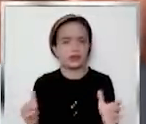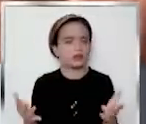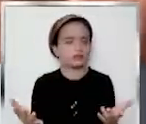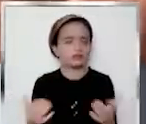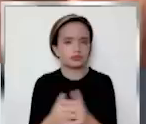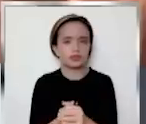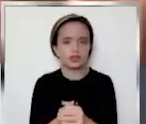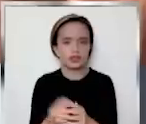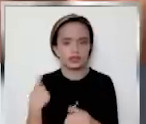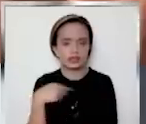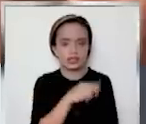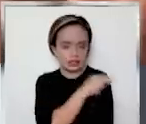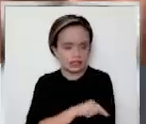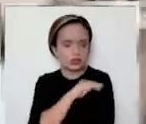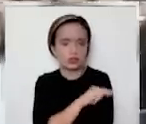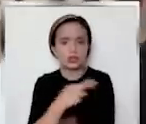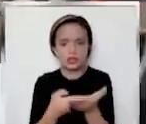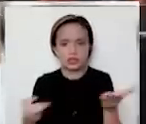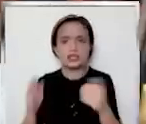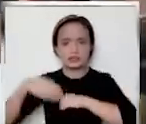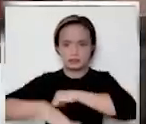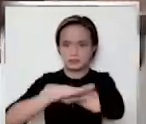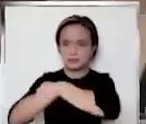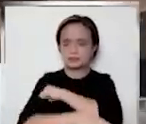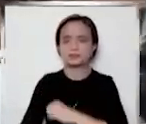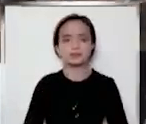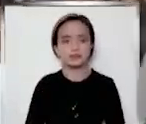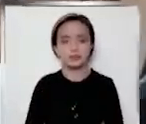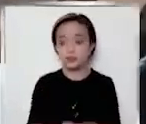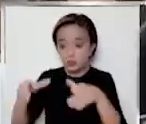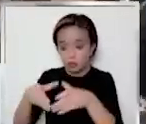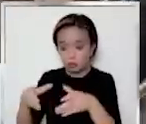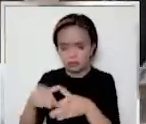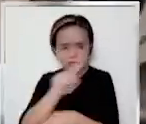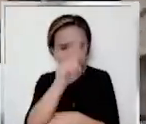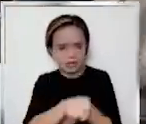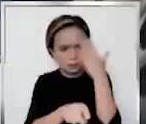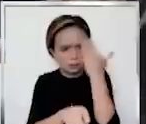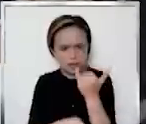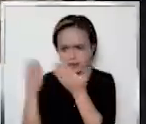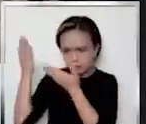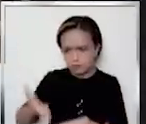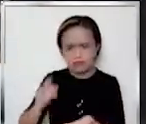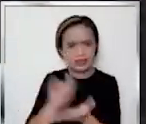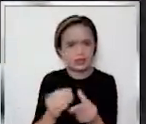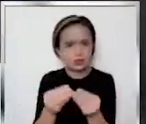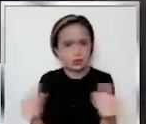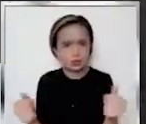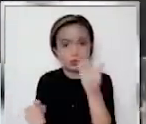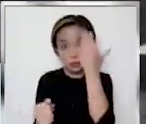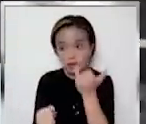yaman sa yan po sa karagatan. Tanong ng grupo, bakit daw importasyon agad ang solusyon, lalo't ang aangkatin daw